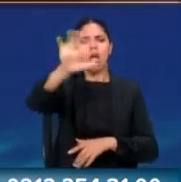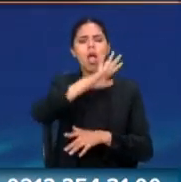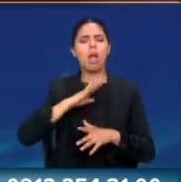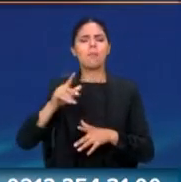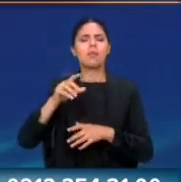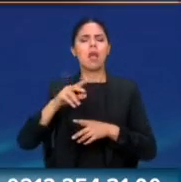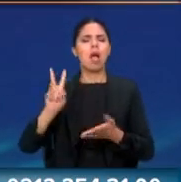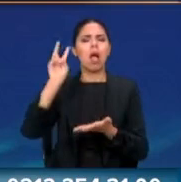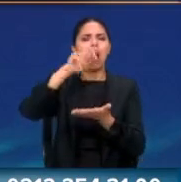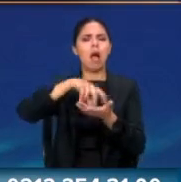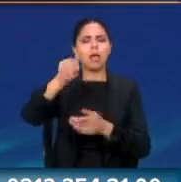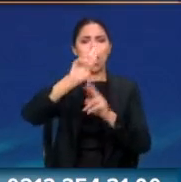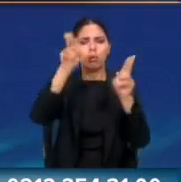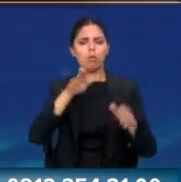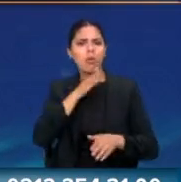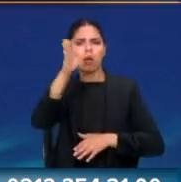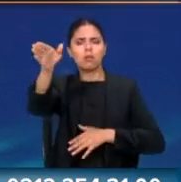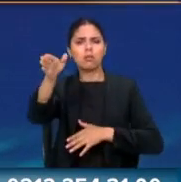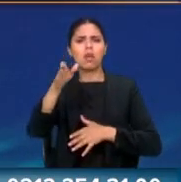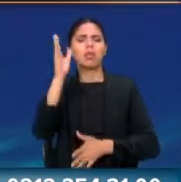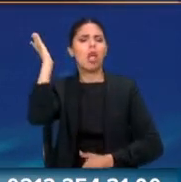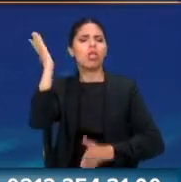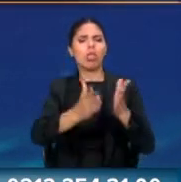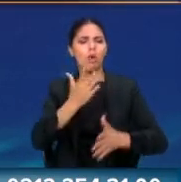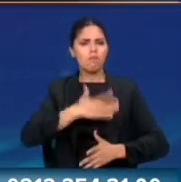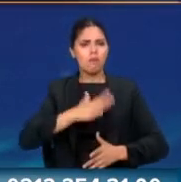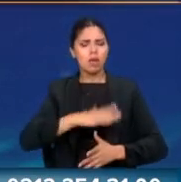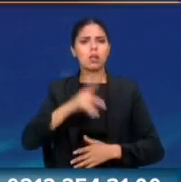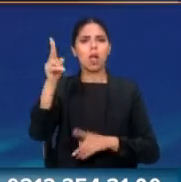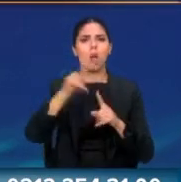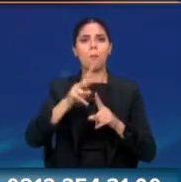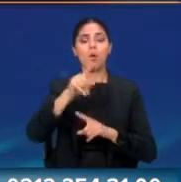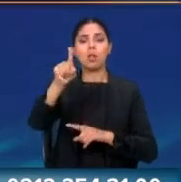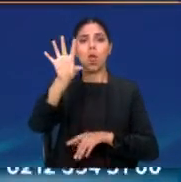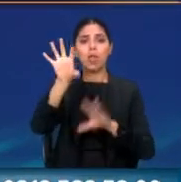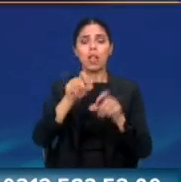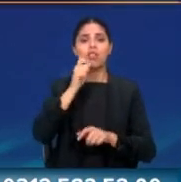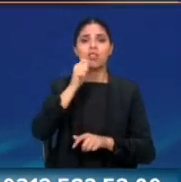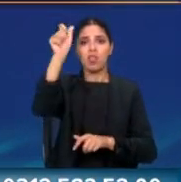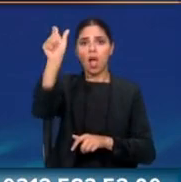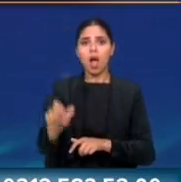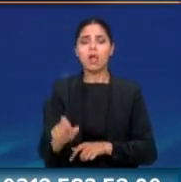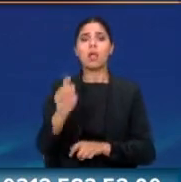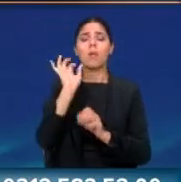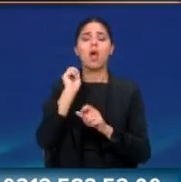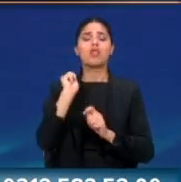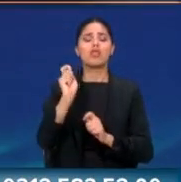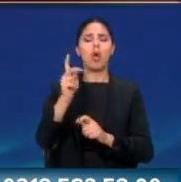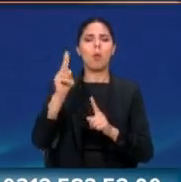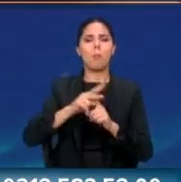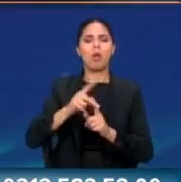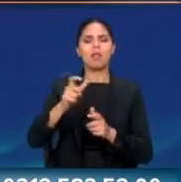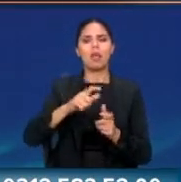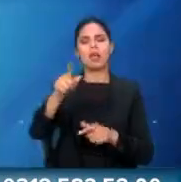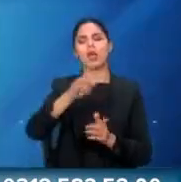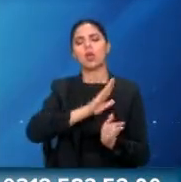linç etmek isteyenler dükkanını bastı ve öldüresiye dövmek istediler. Polis o tacizciyi güç bela karakola götürebildi.